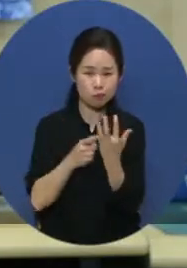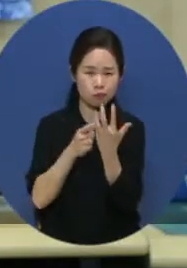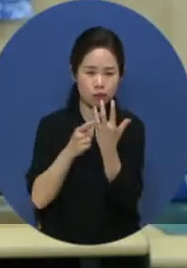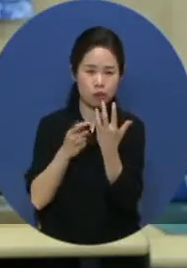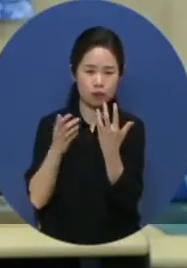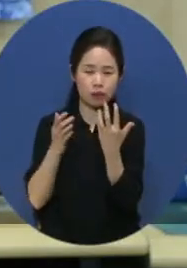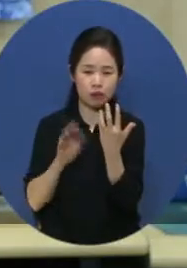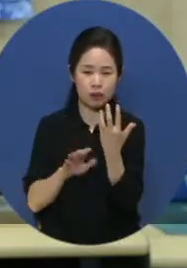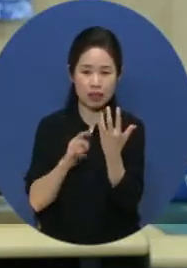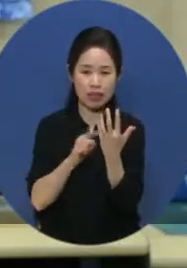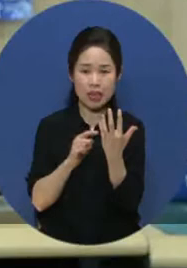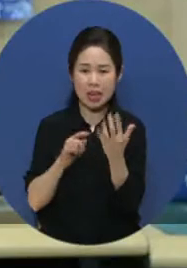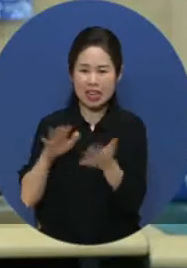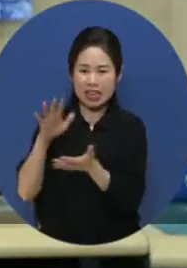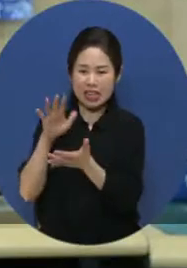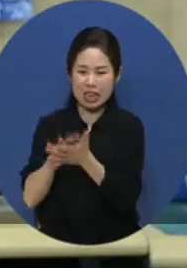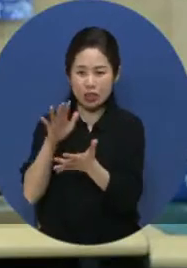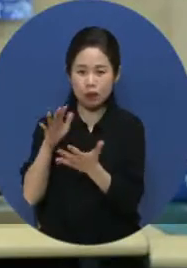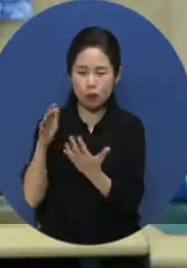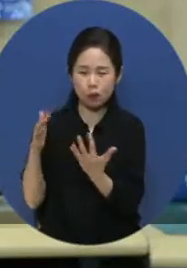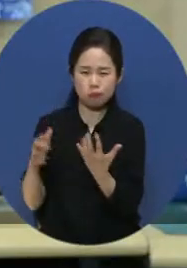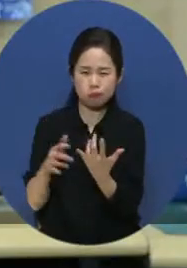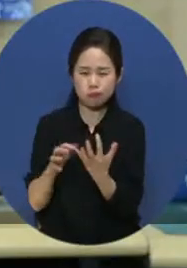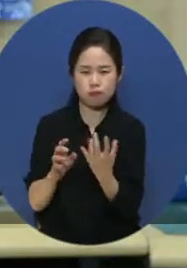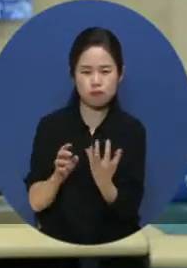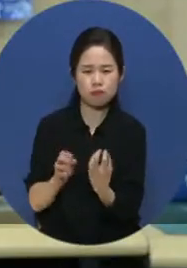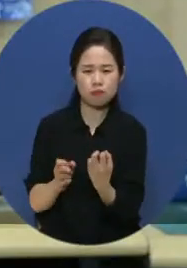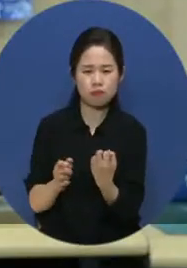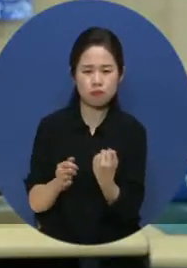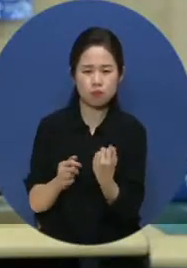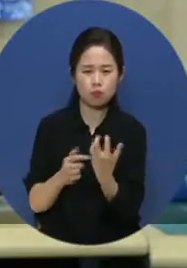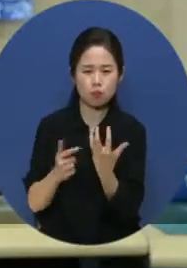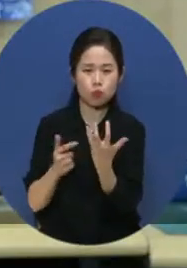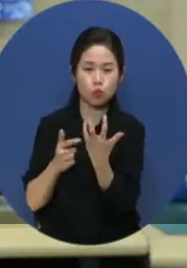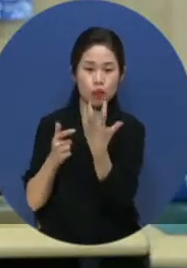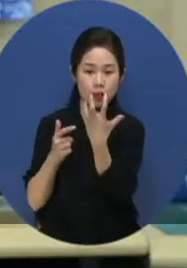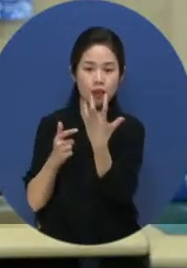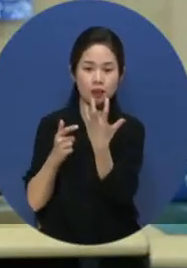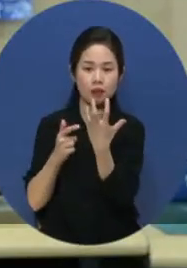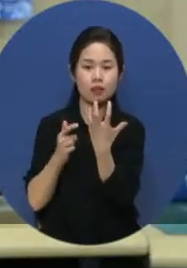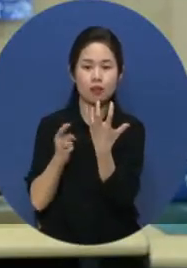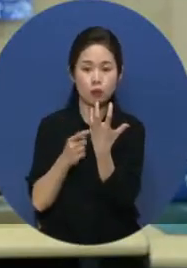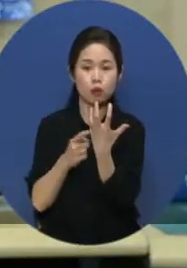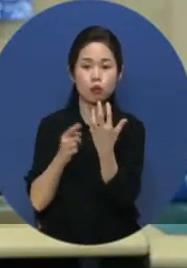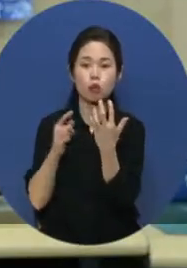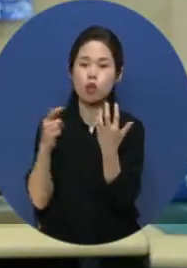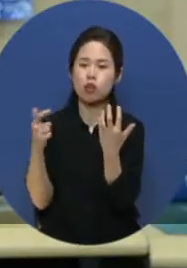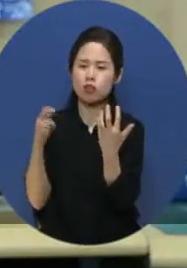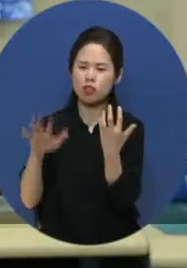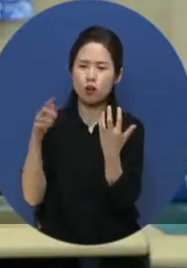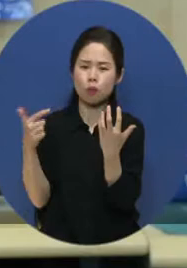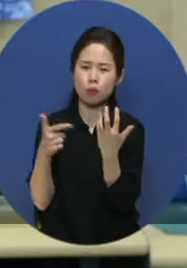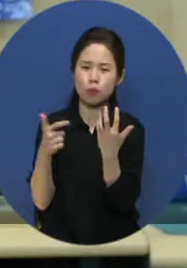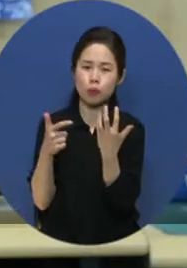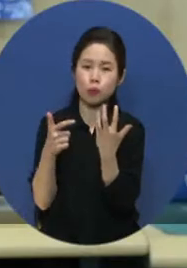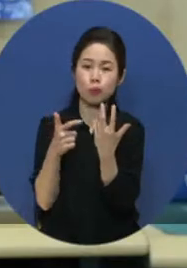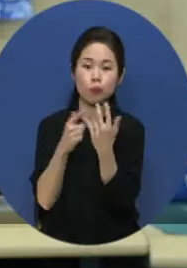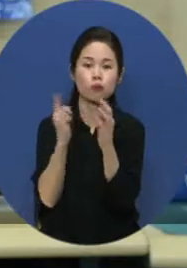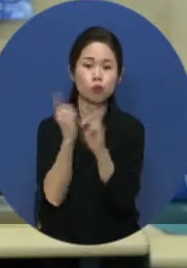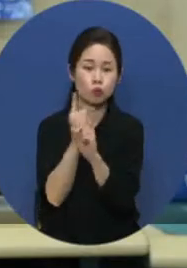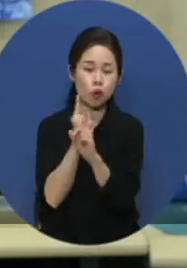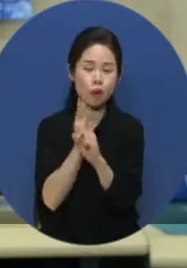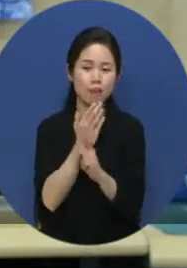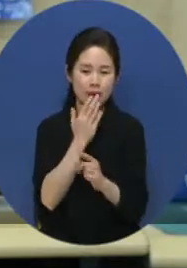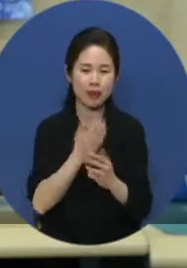열로 녹여서 프린터를 압출해내가면서 적층을 한 거기 때문에 나중에 수정도 가능해요. 열로요. 그래서 그런